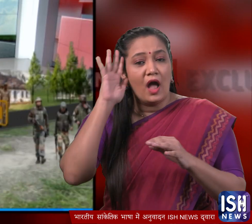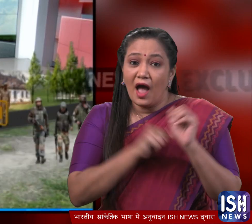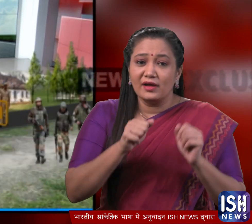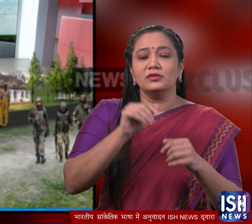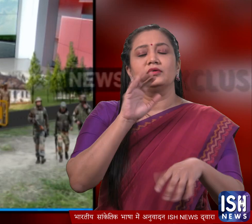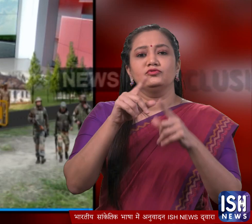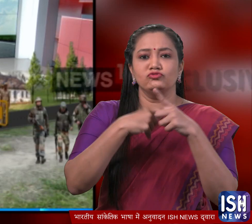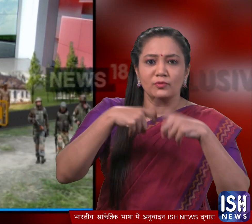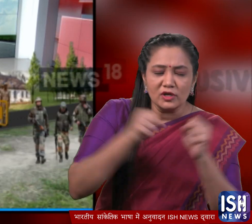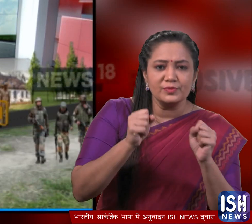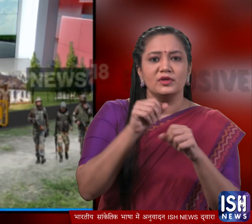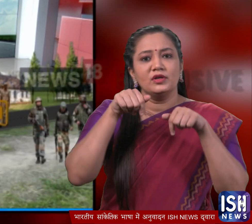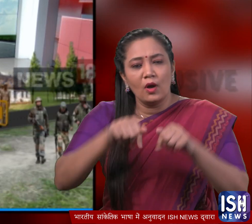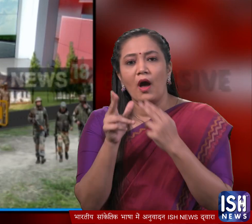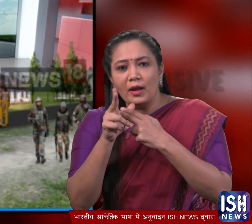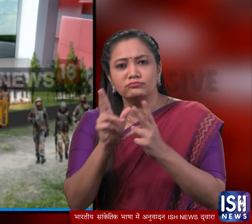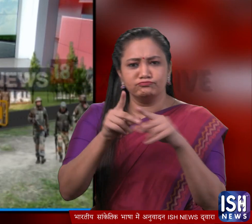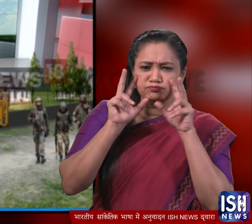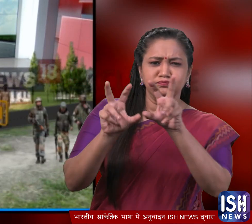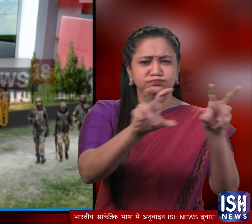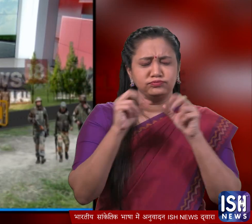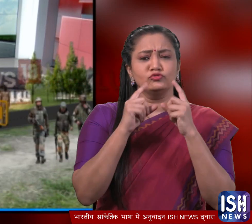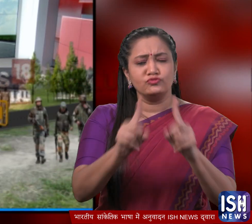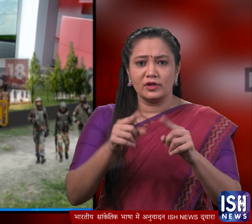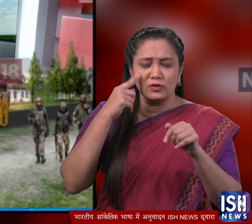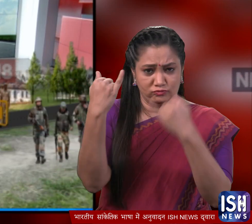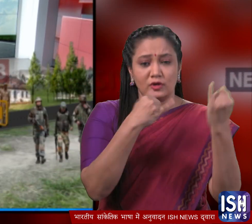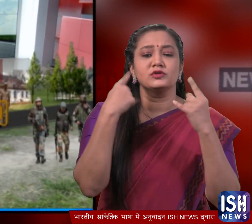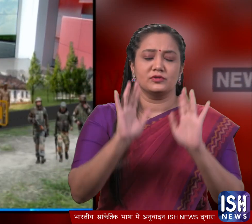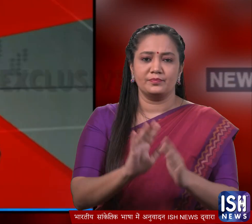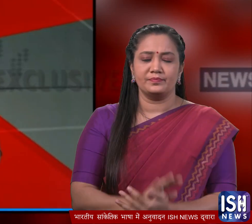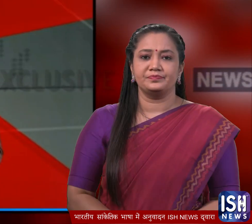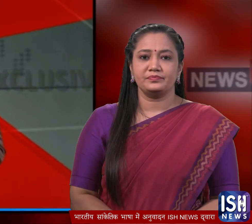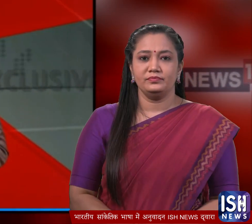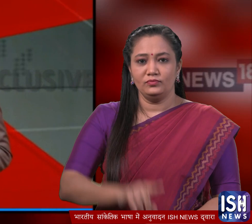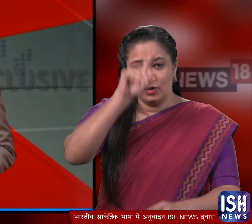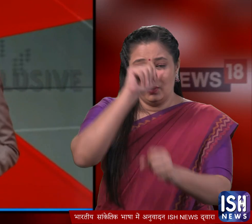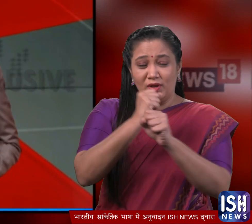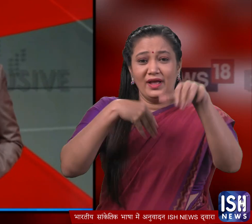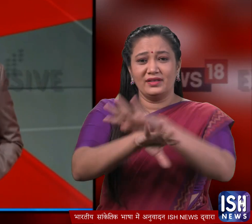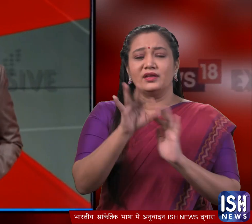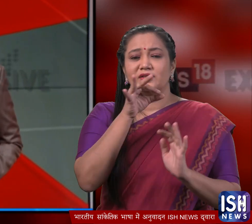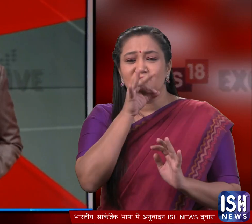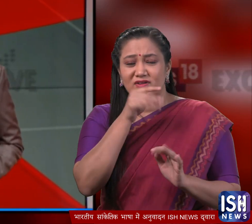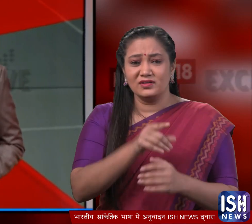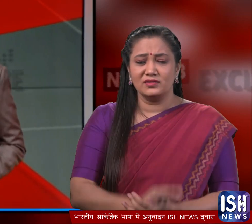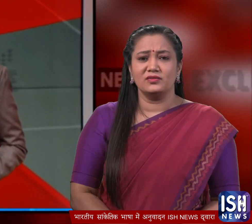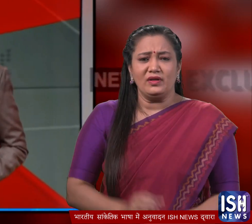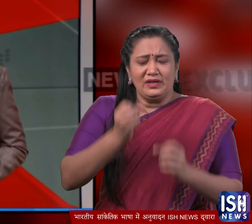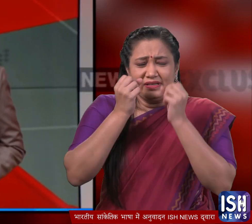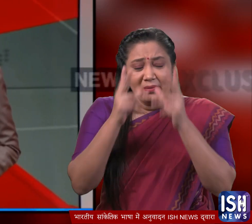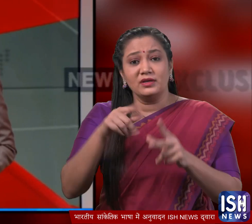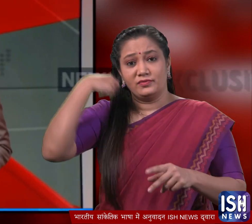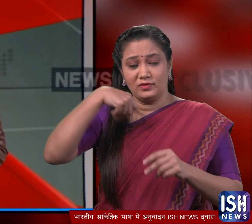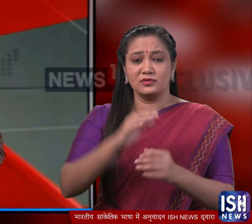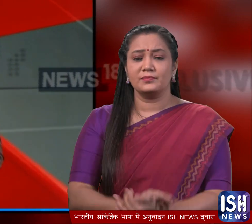के बाद जम्मू कश्मीर में सुरक्षा बल अलर्ट पर है और हमलावरों की पहचान करने में जुटे हैं। गुजरात के सूरत से रोंगटे खड़े कर देने वाली